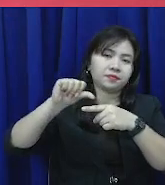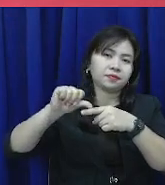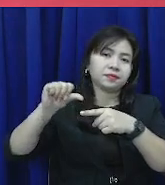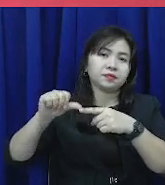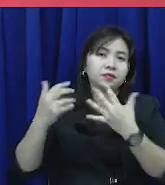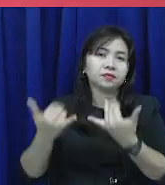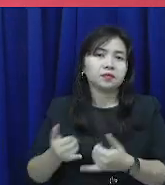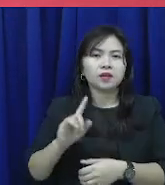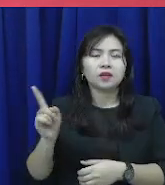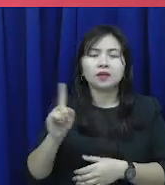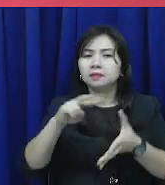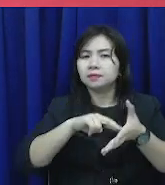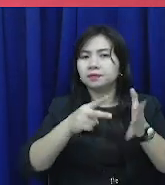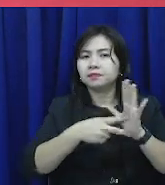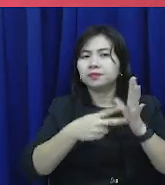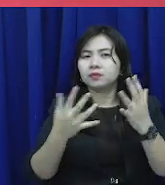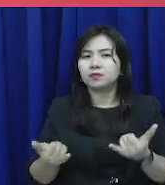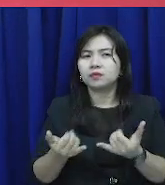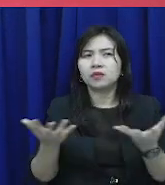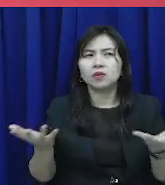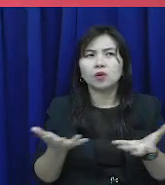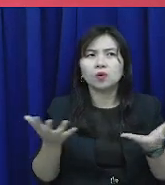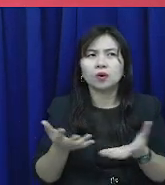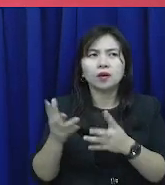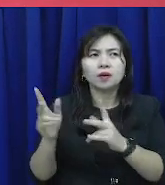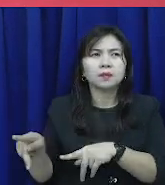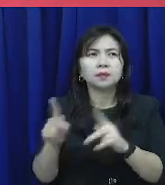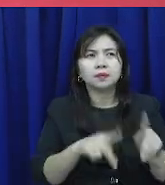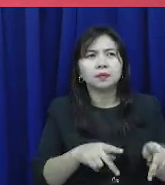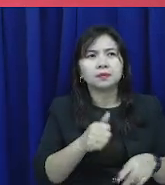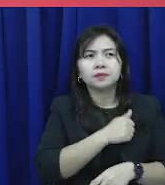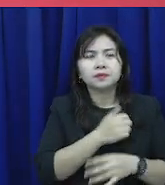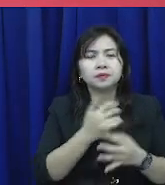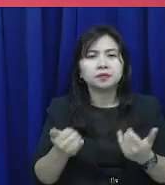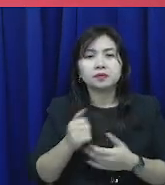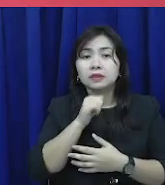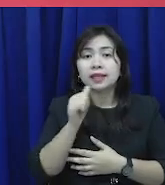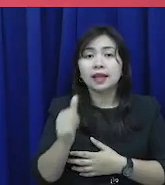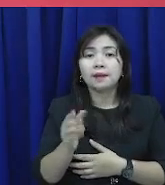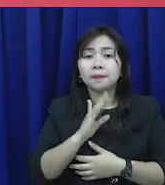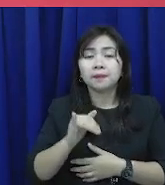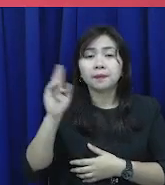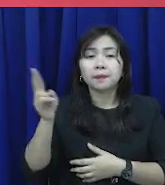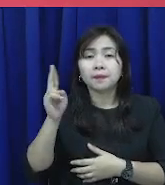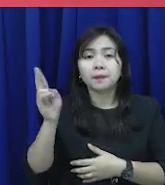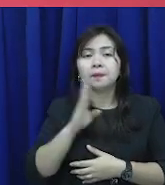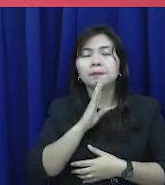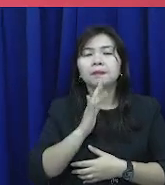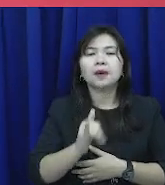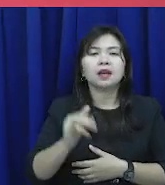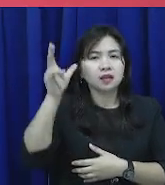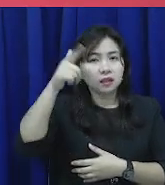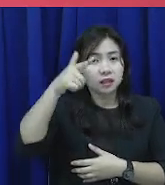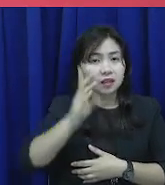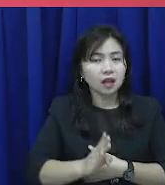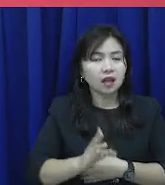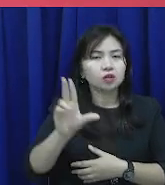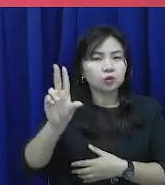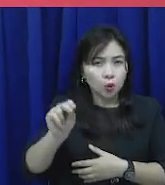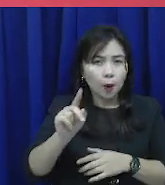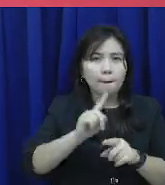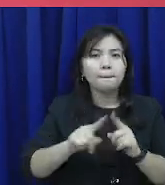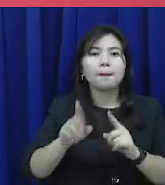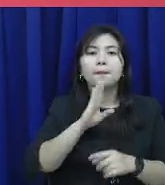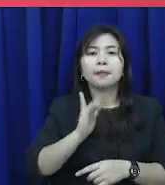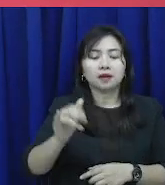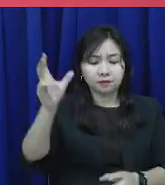anong ibig sabihin niya saan niya hinahanda yung sarili niya hindi sa paggamit ng Diyos paggamit ng diyablo k wonder mga